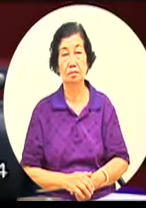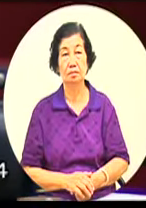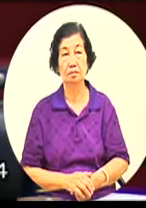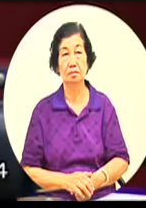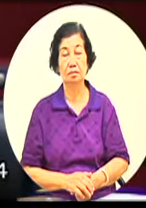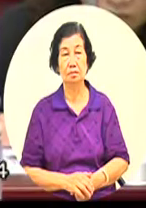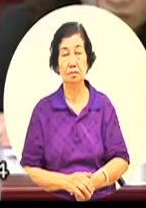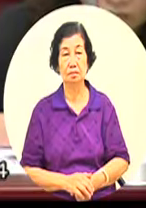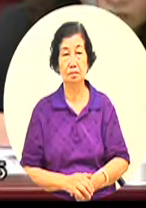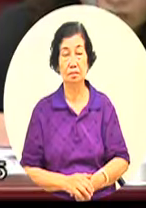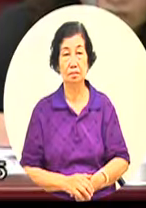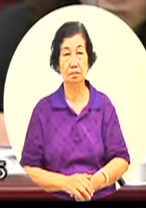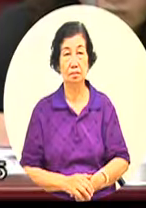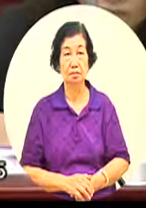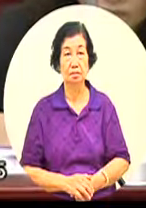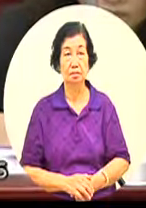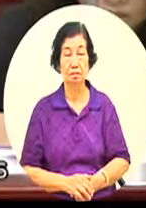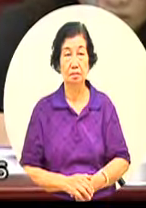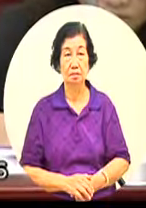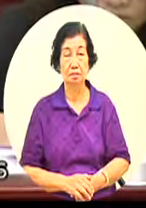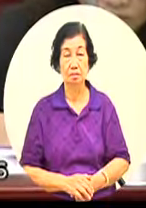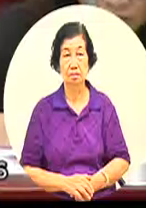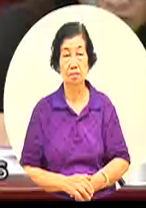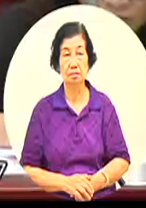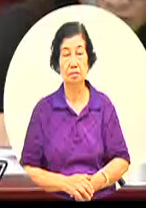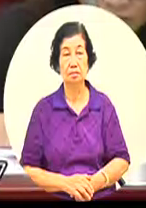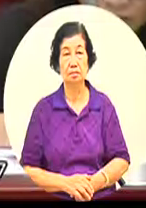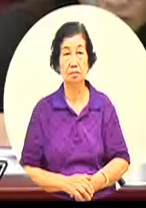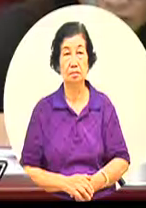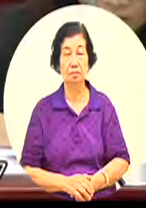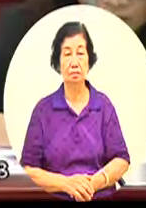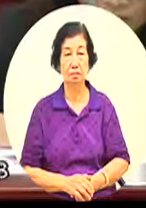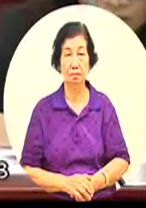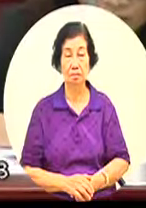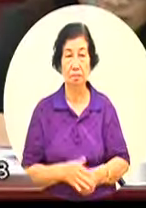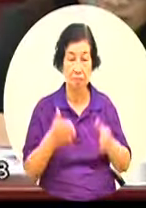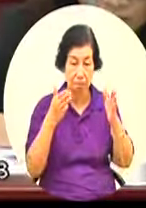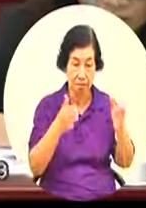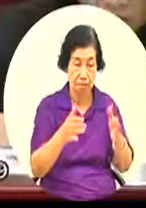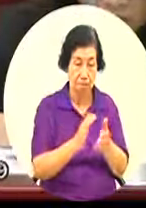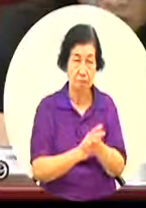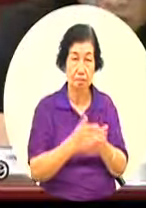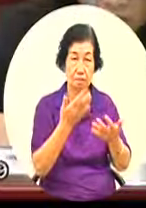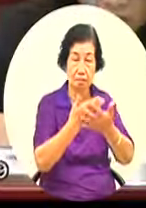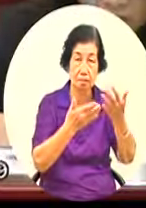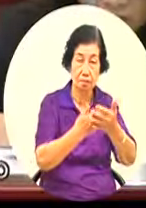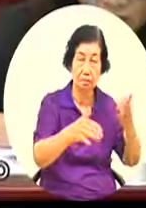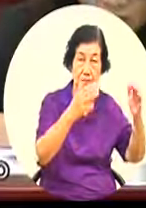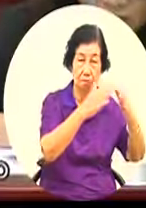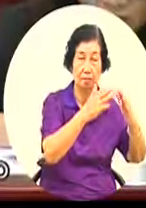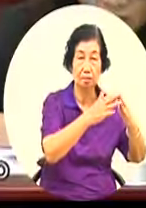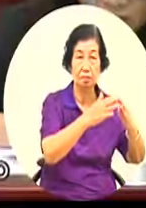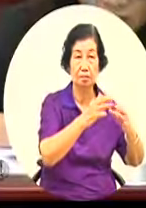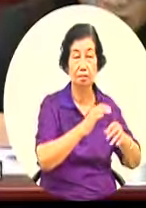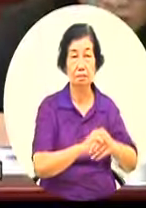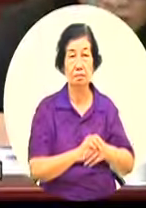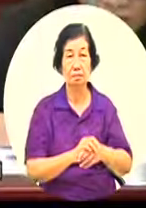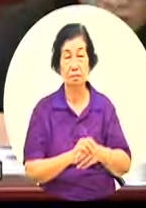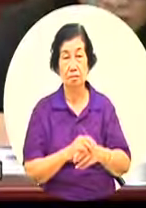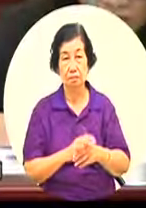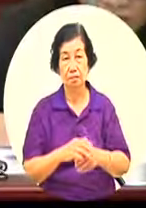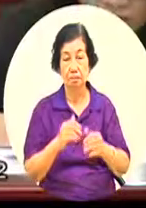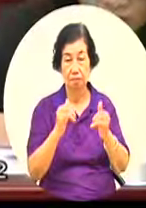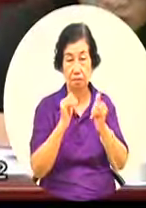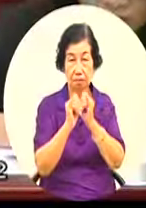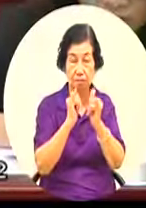回答。 好，谢谢主席，谢谢议员。针对图书馆的设立，当然以一个市民的角度一定